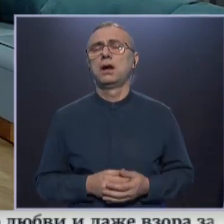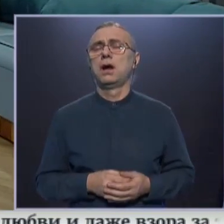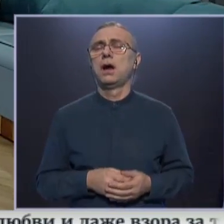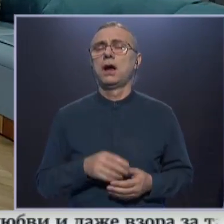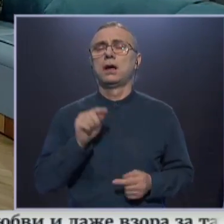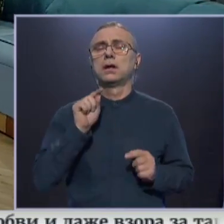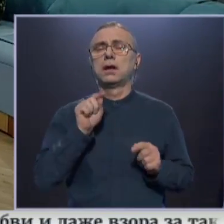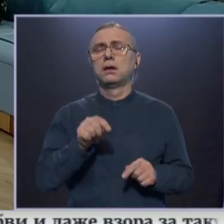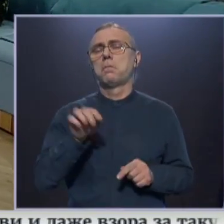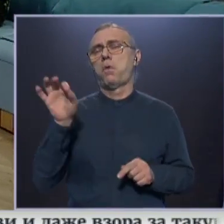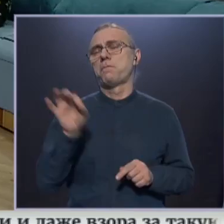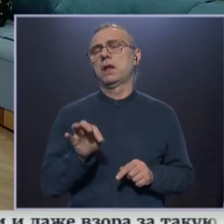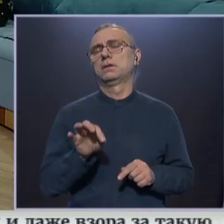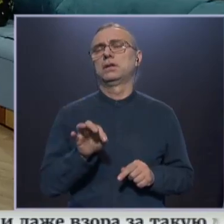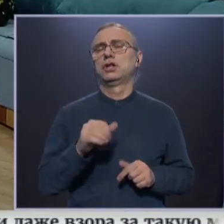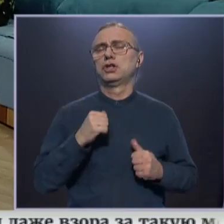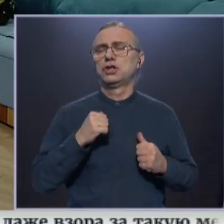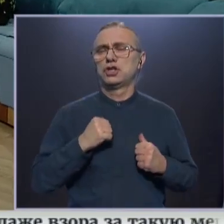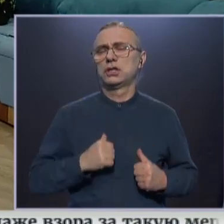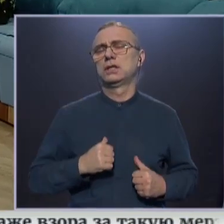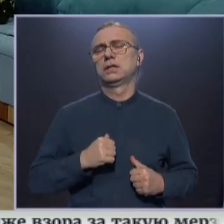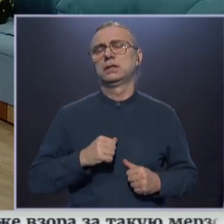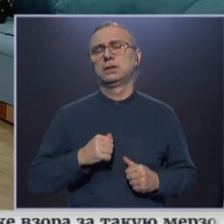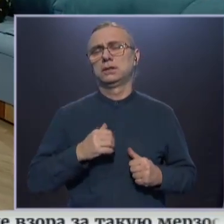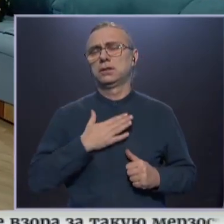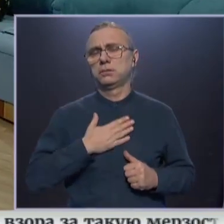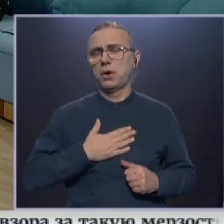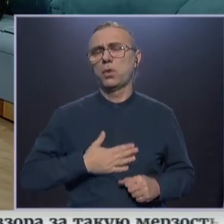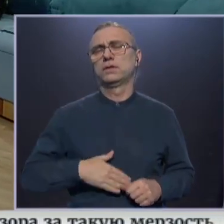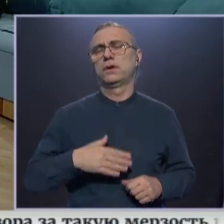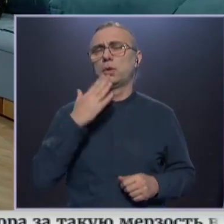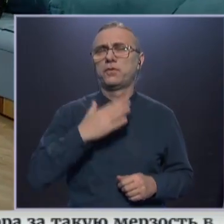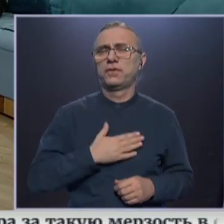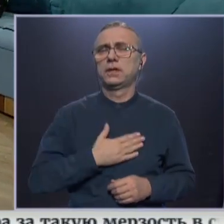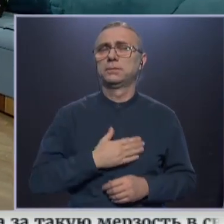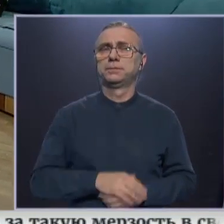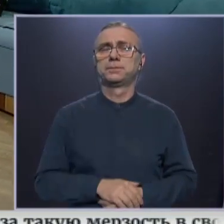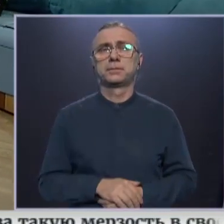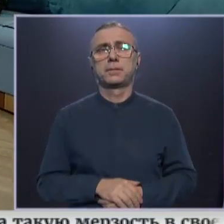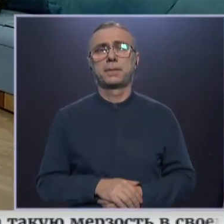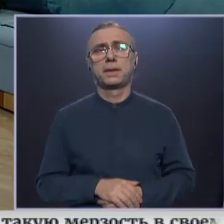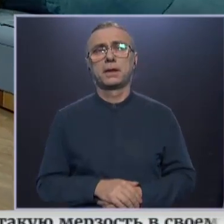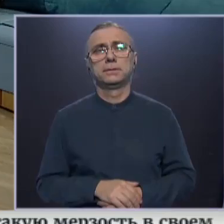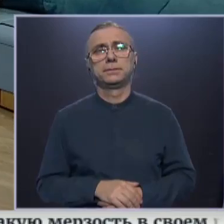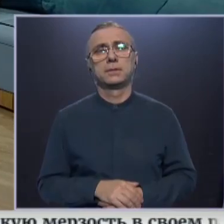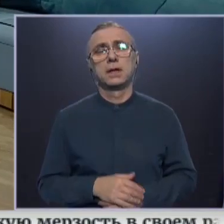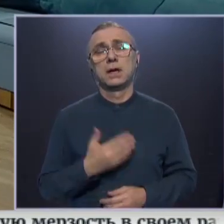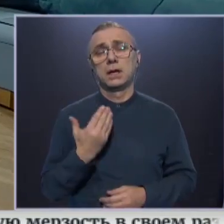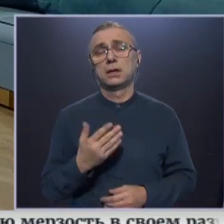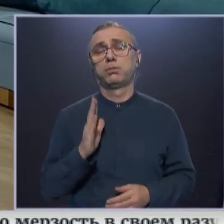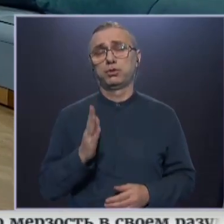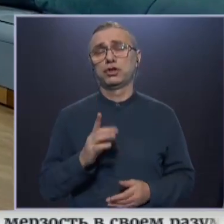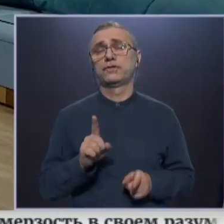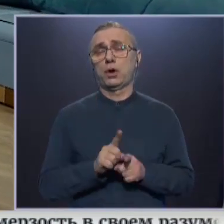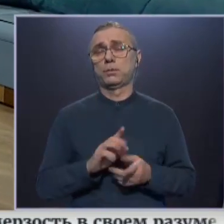спокойствия, смирения, любви, да, и тоже уже гордость отходит, а неважно, кто обо мне там что вспомнит, подумает. Если ты в таком состоянии будешь, то